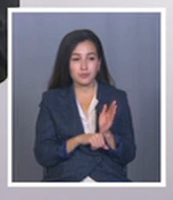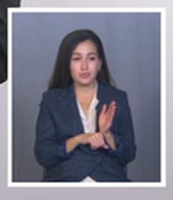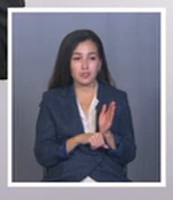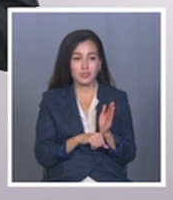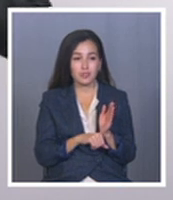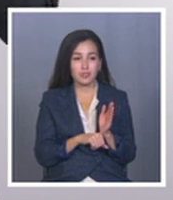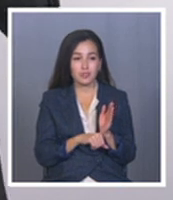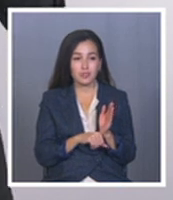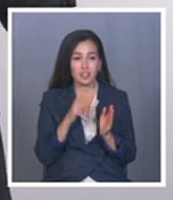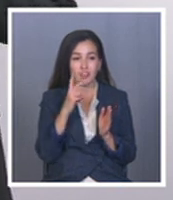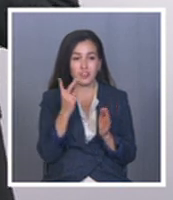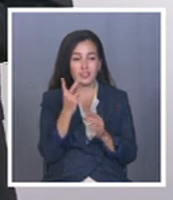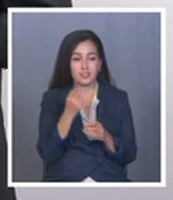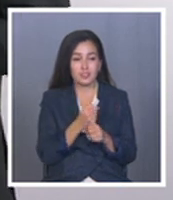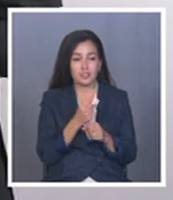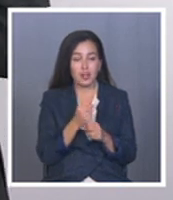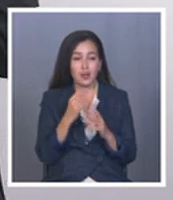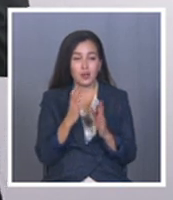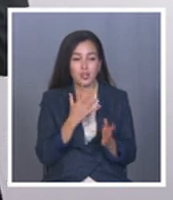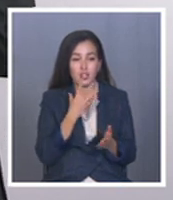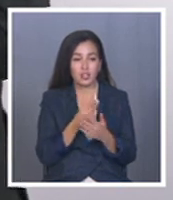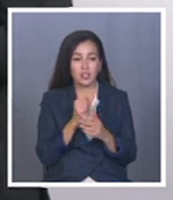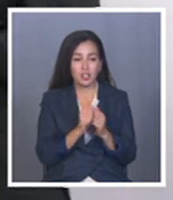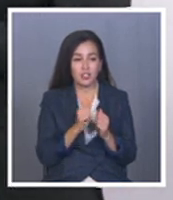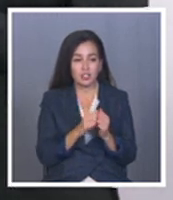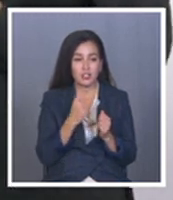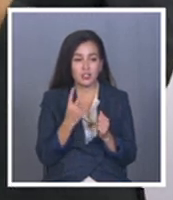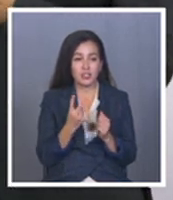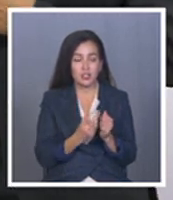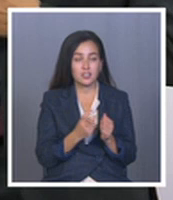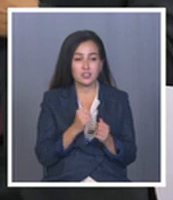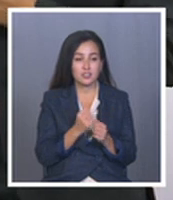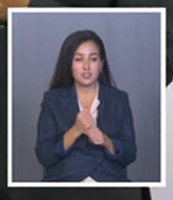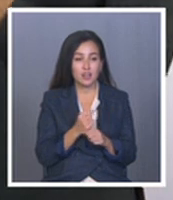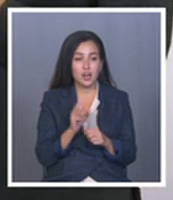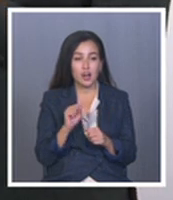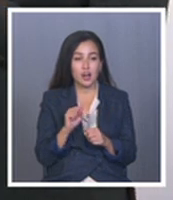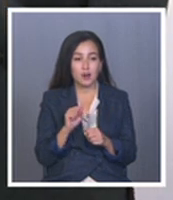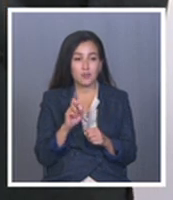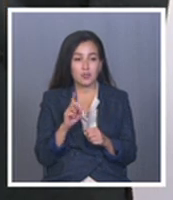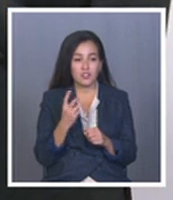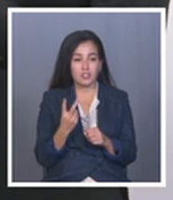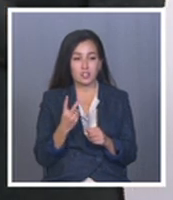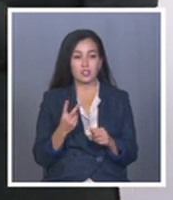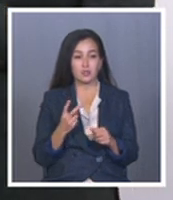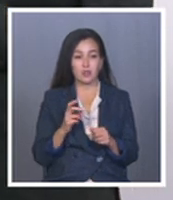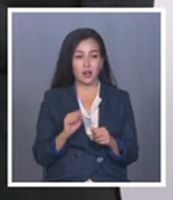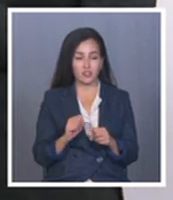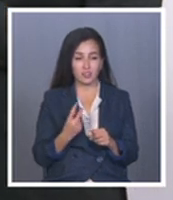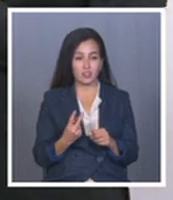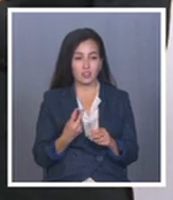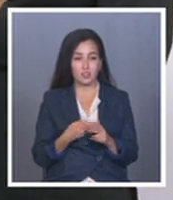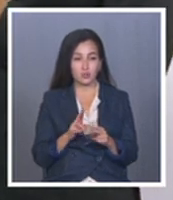бөлшекті квадраттаған кезде алым да бөлім де жеке-жеке квадратталады. Яғни b квадрат бөлінген а квадрат. Енді қараңыздар, мына 3